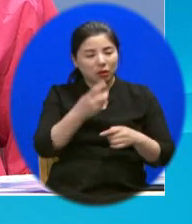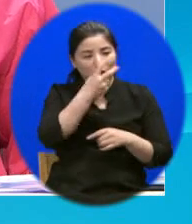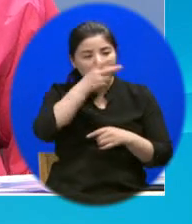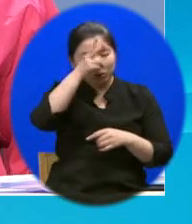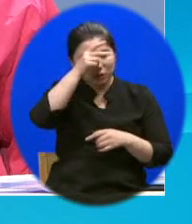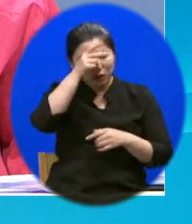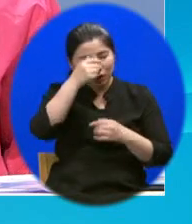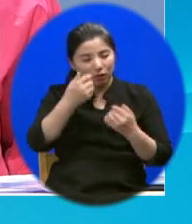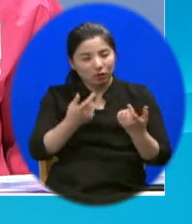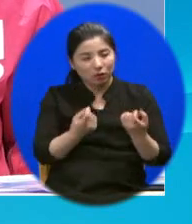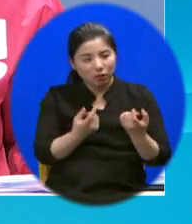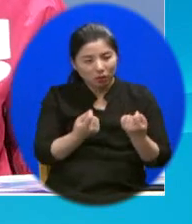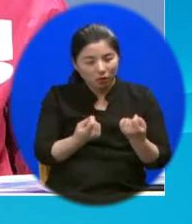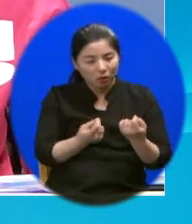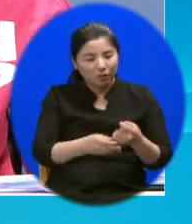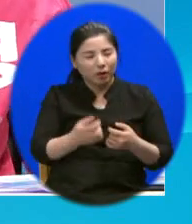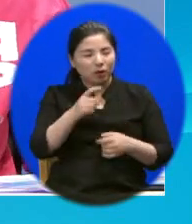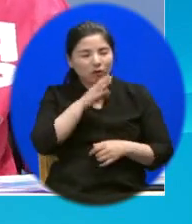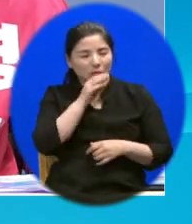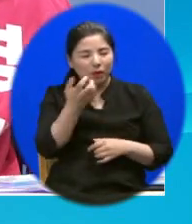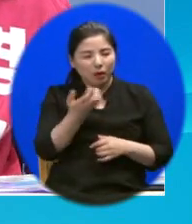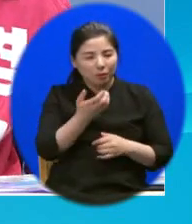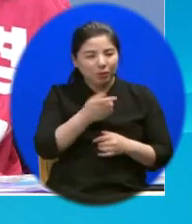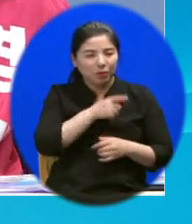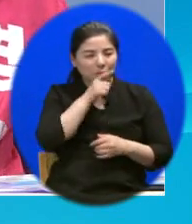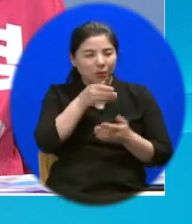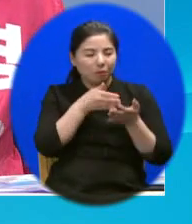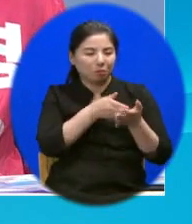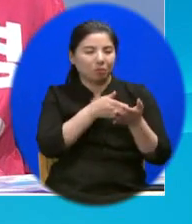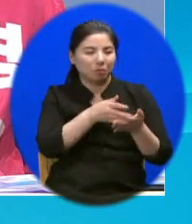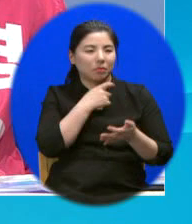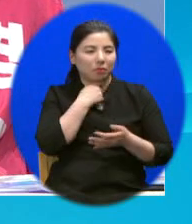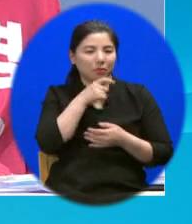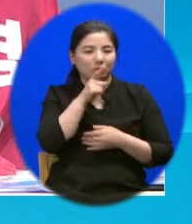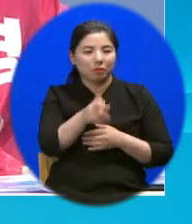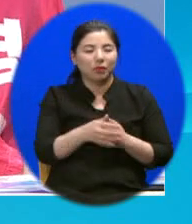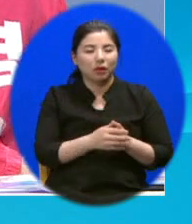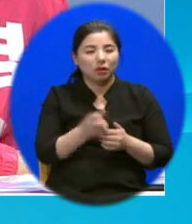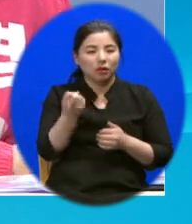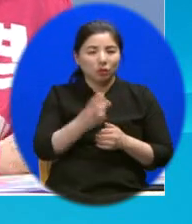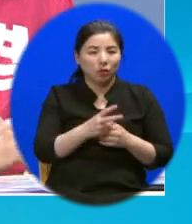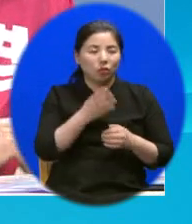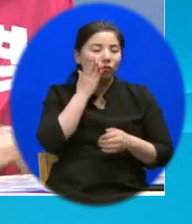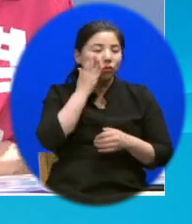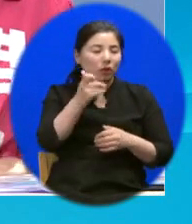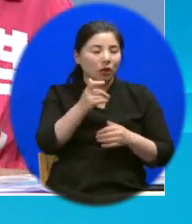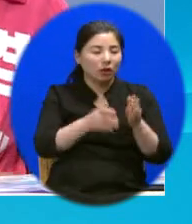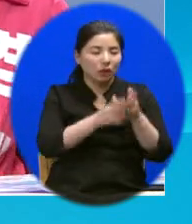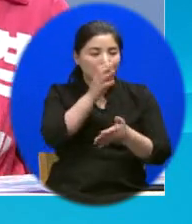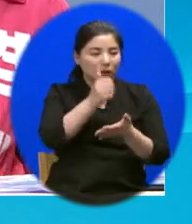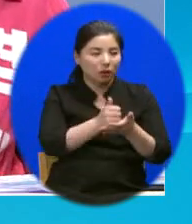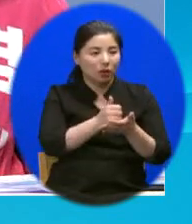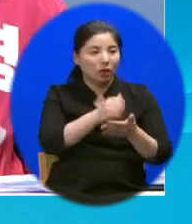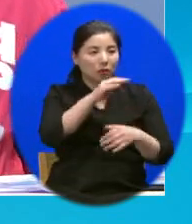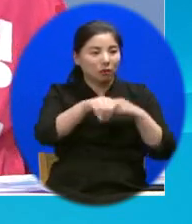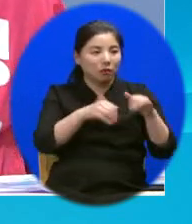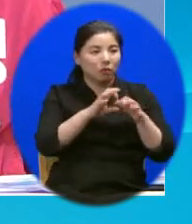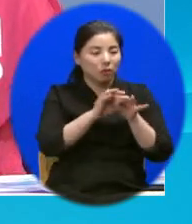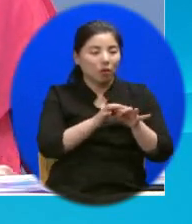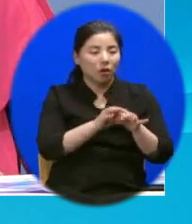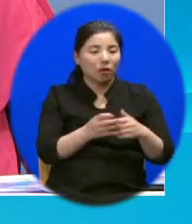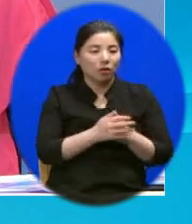계획처럼 정말 아프게 강조 되어야 된다는 시점을 강도들이 구여 울산 시장 선거 개입 그 기소 관련 꺼는